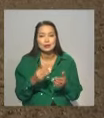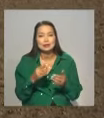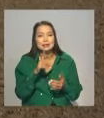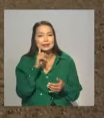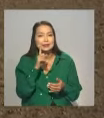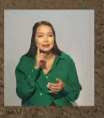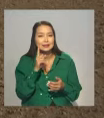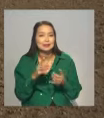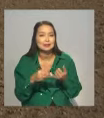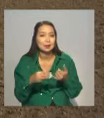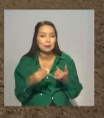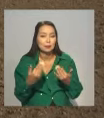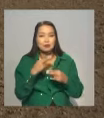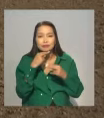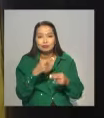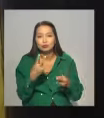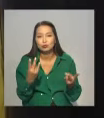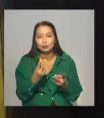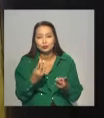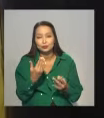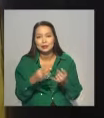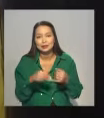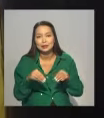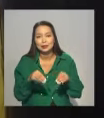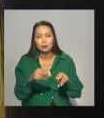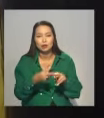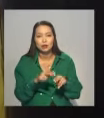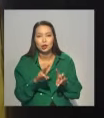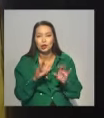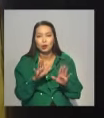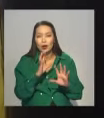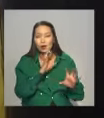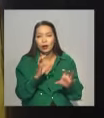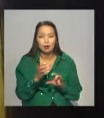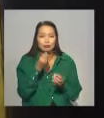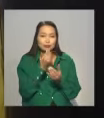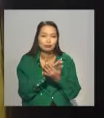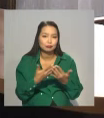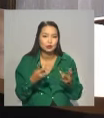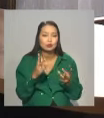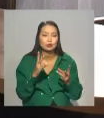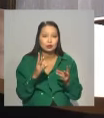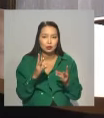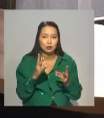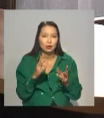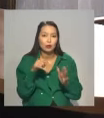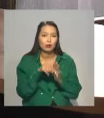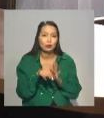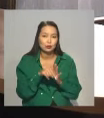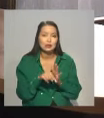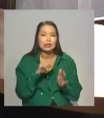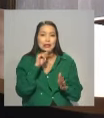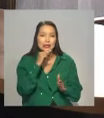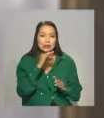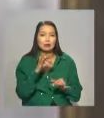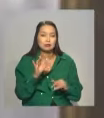уделять пристальное внимание. Это козырь в земледелии, который позволит не только обеспечить продовольствием внутренний рынок, но и вывести ее